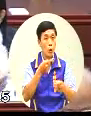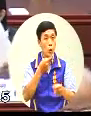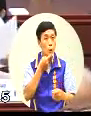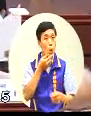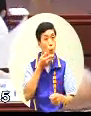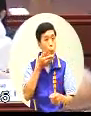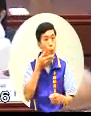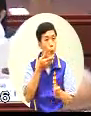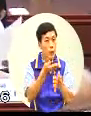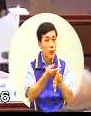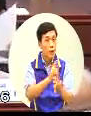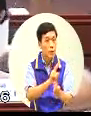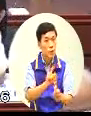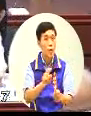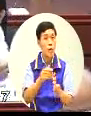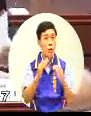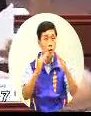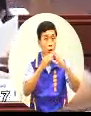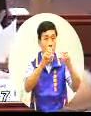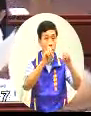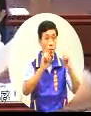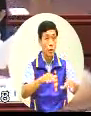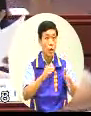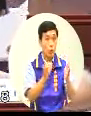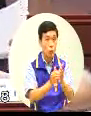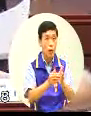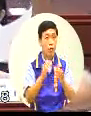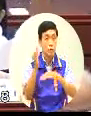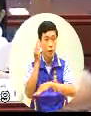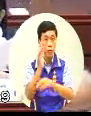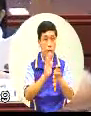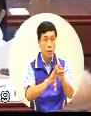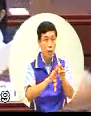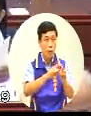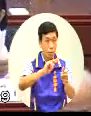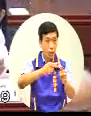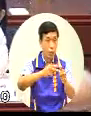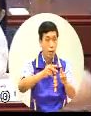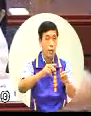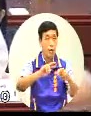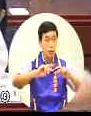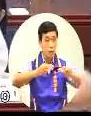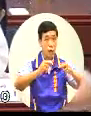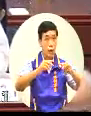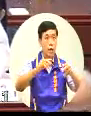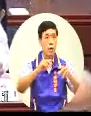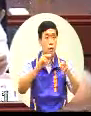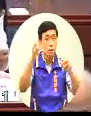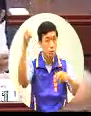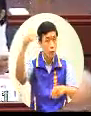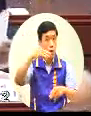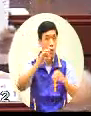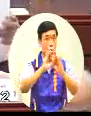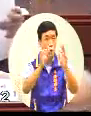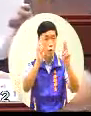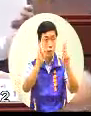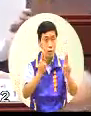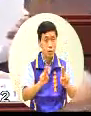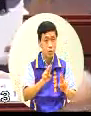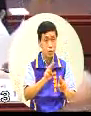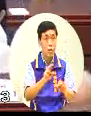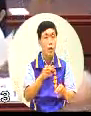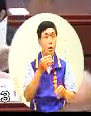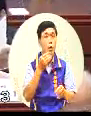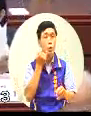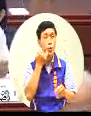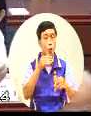了，其实一笔来政府没那个辅导这太阳光电或者是容积没有用完的，可以辅导它把上